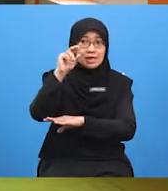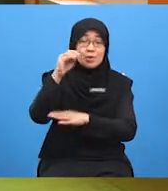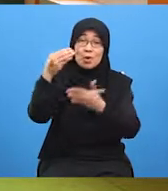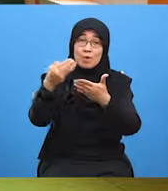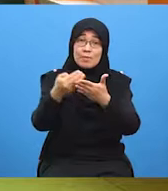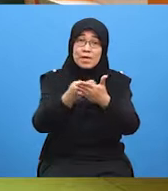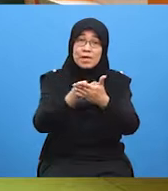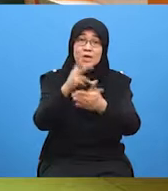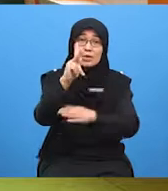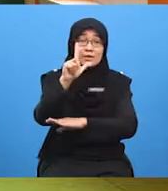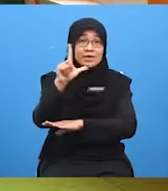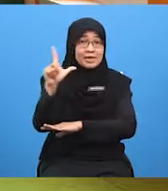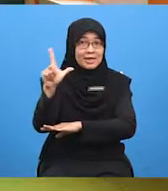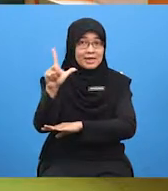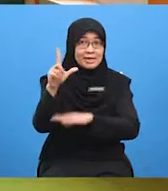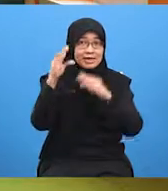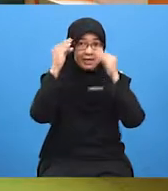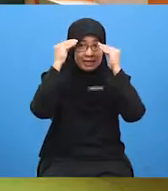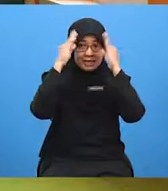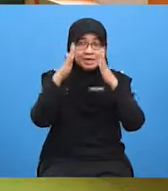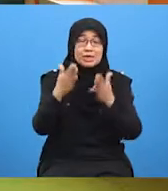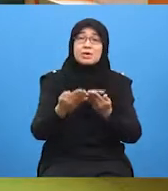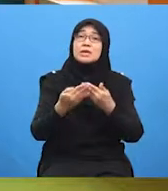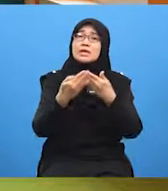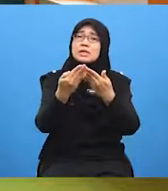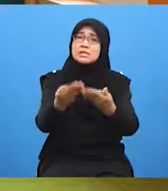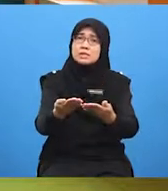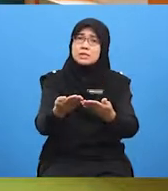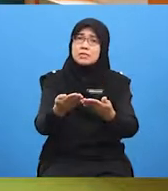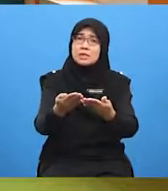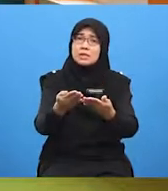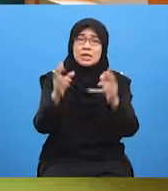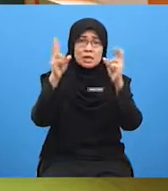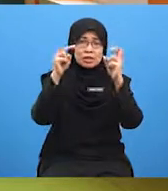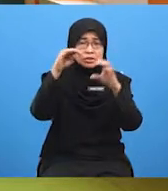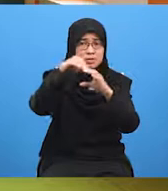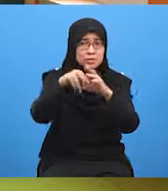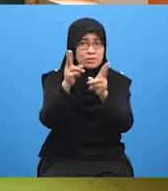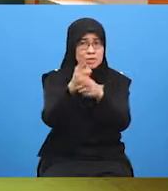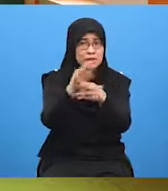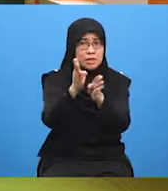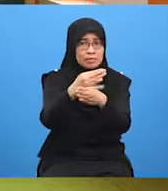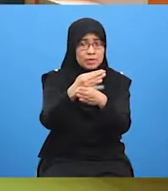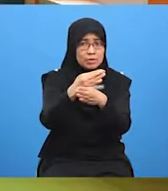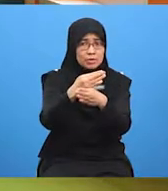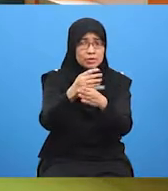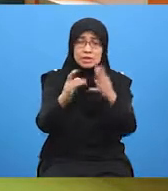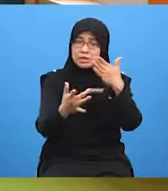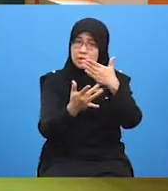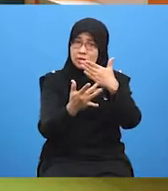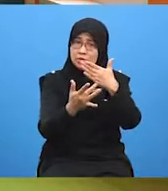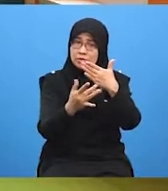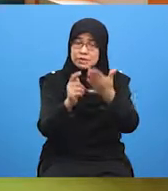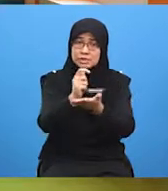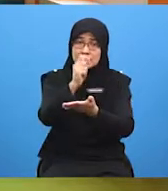ini, cikgu akan menyampaikan salah satu tajuk dalam reka bentuk dan teknologi tingkatan 1, iaitu